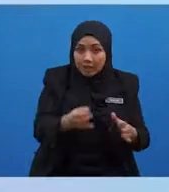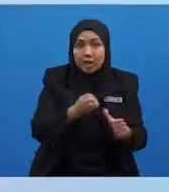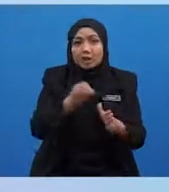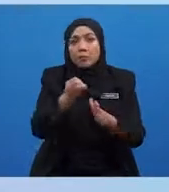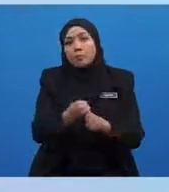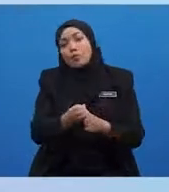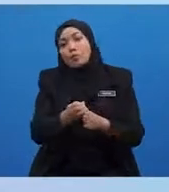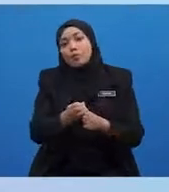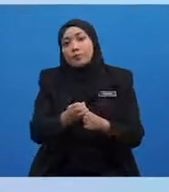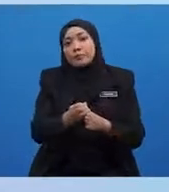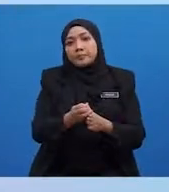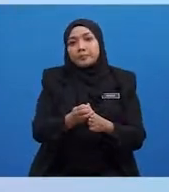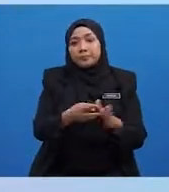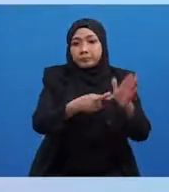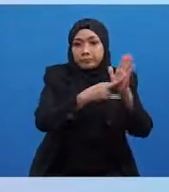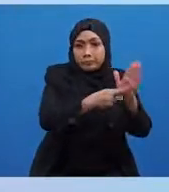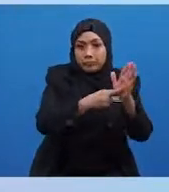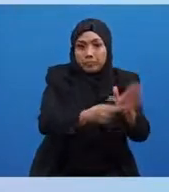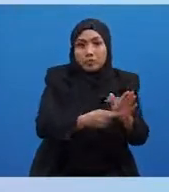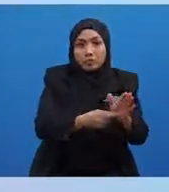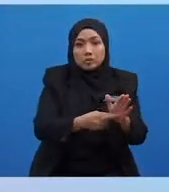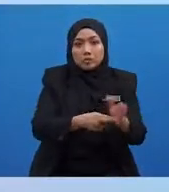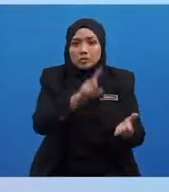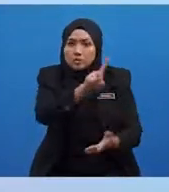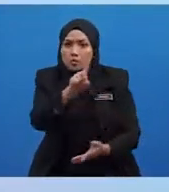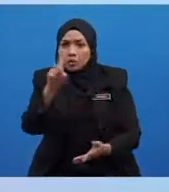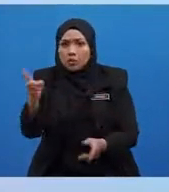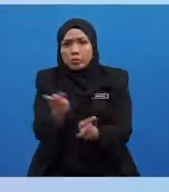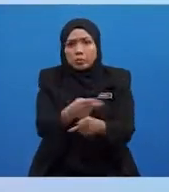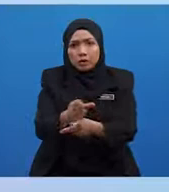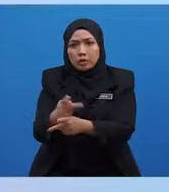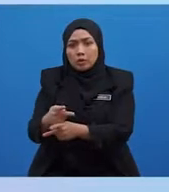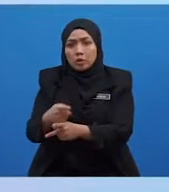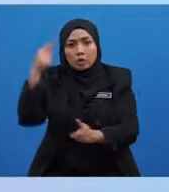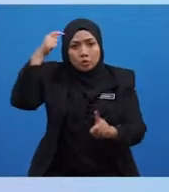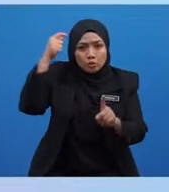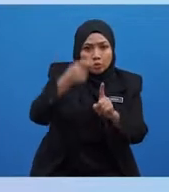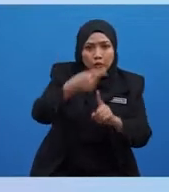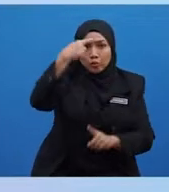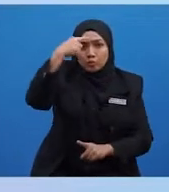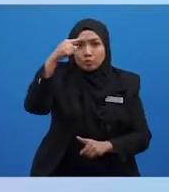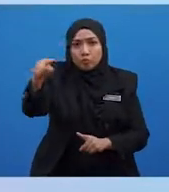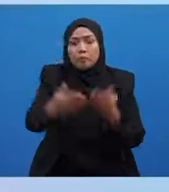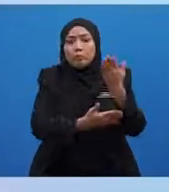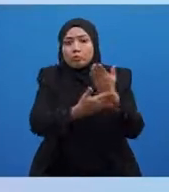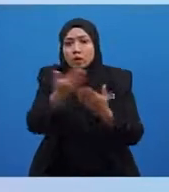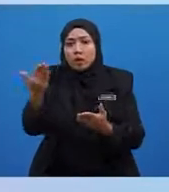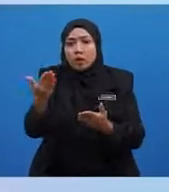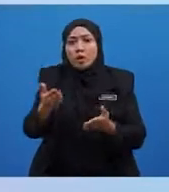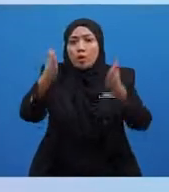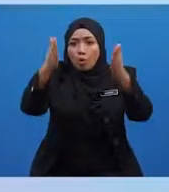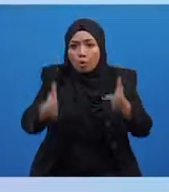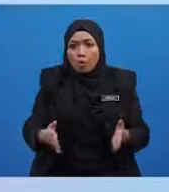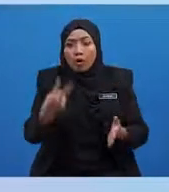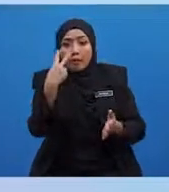produk bertujuan untuk mudah dikenal pasti dan dikenali pengguna. Ia boleh direka bentuk dan